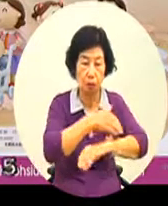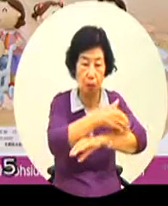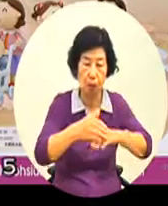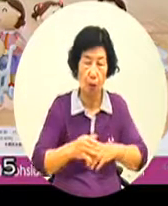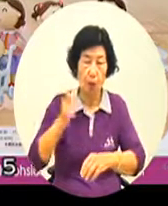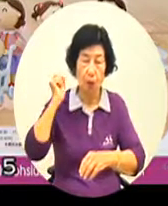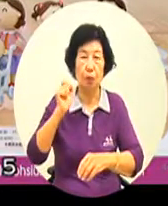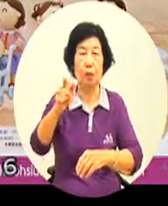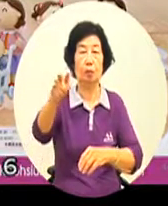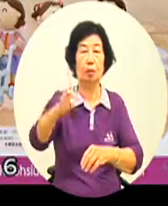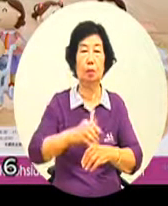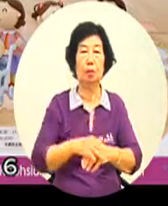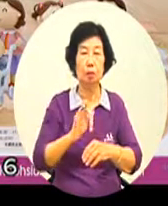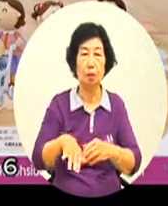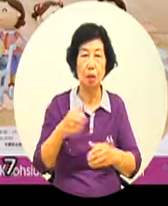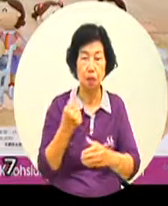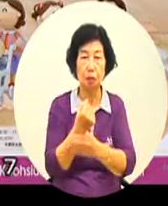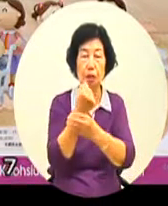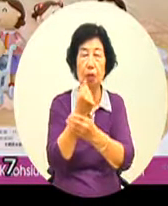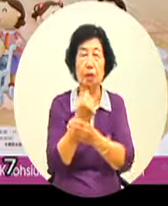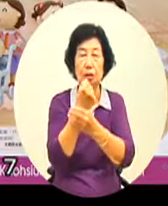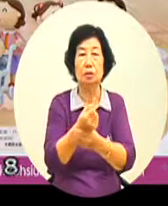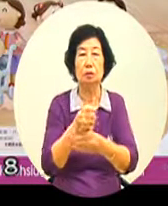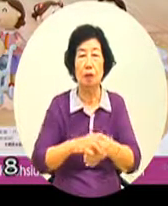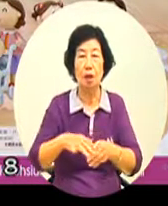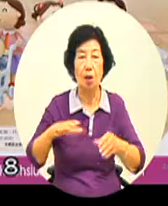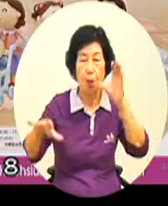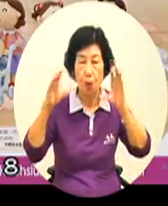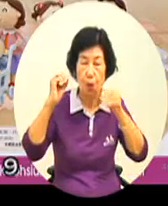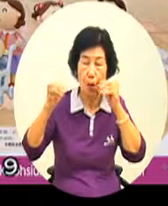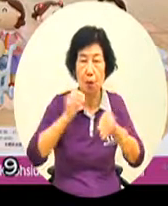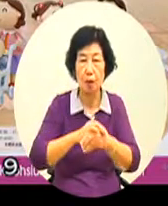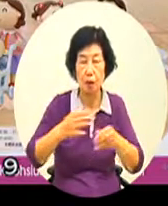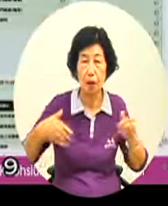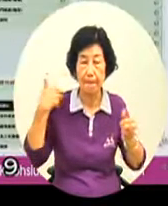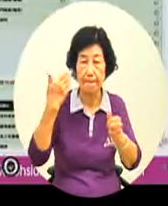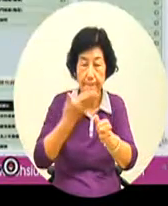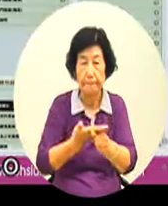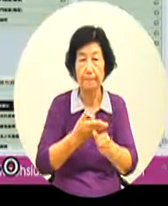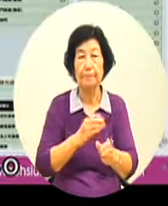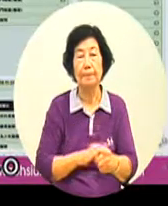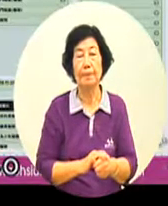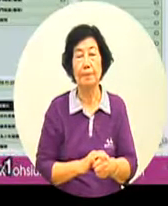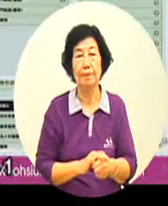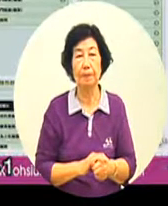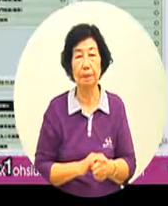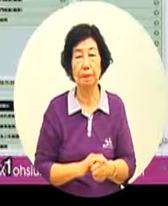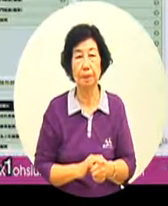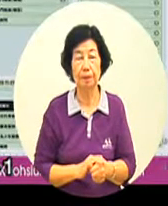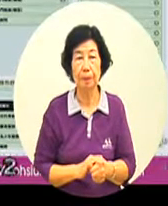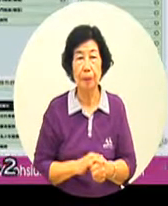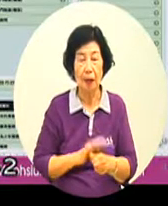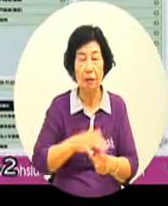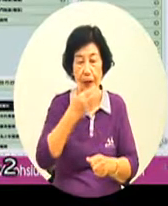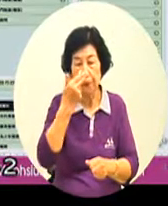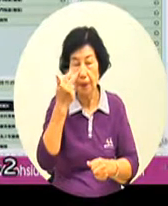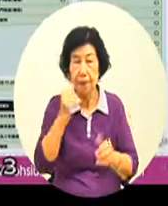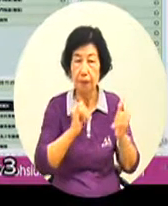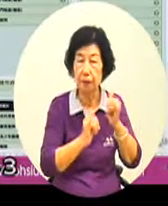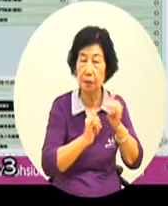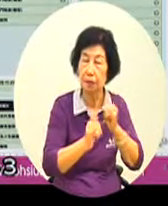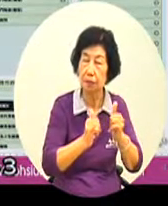些资源跟资讯。那我们也善用我们现在医化的相关的一个便民的措施，然